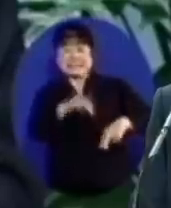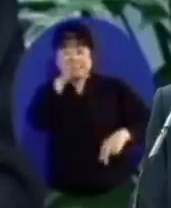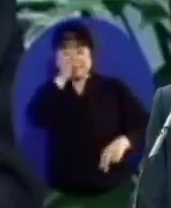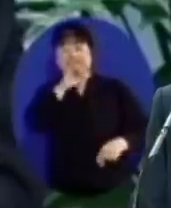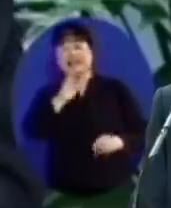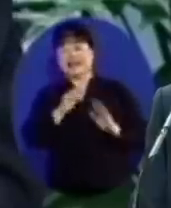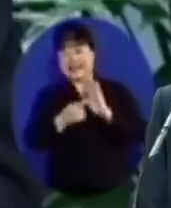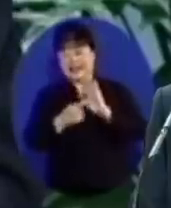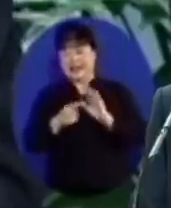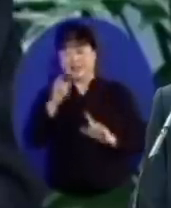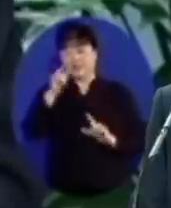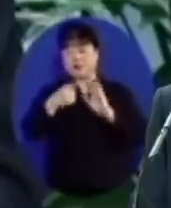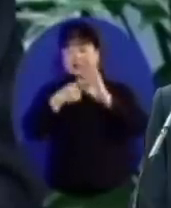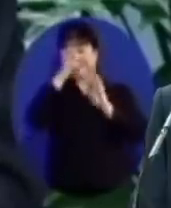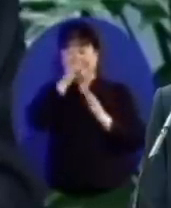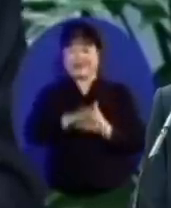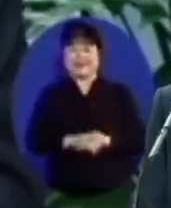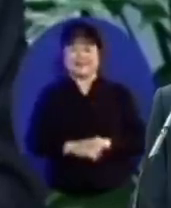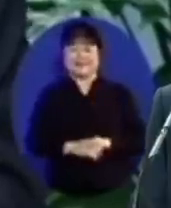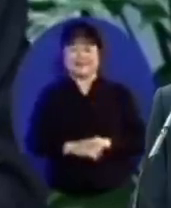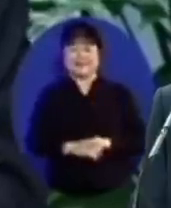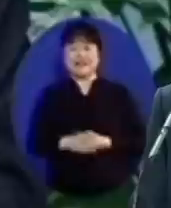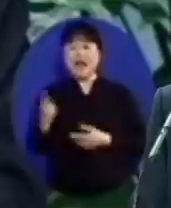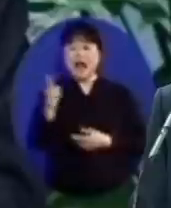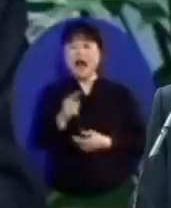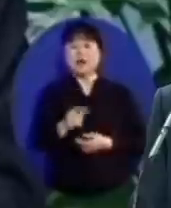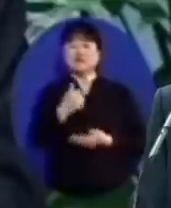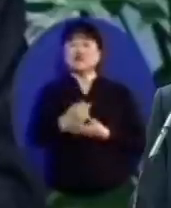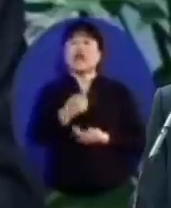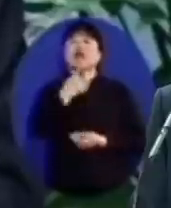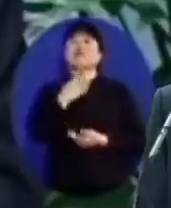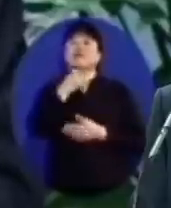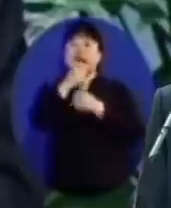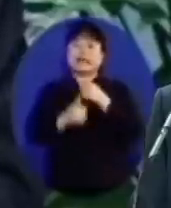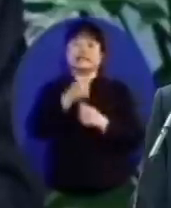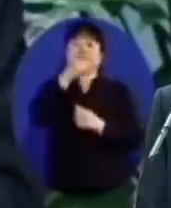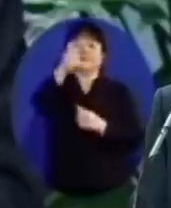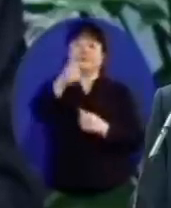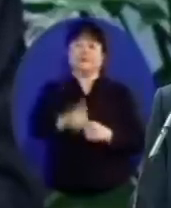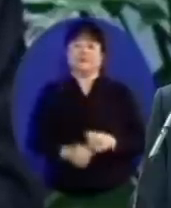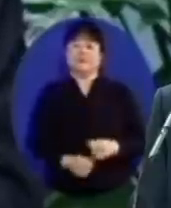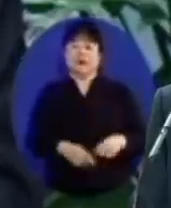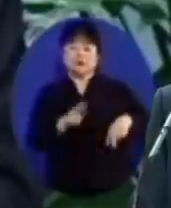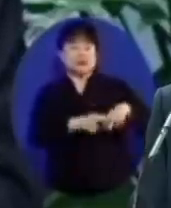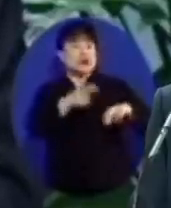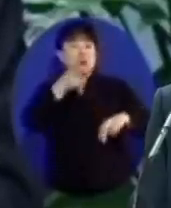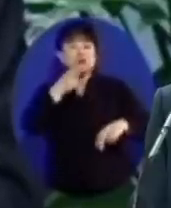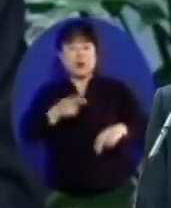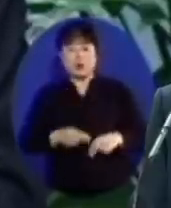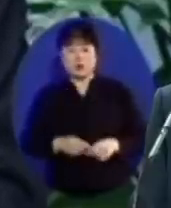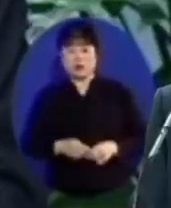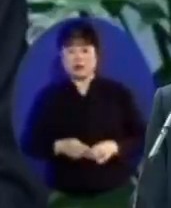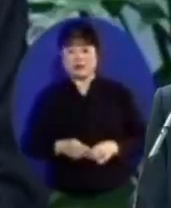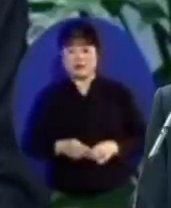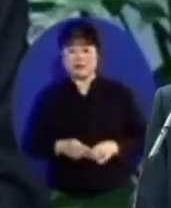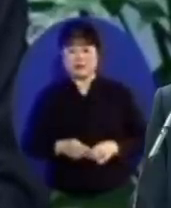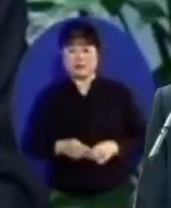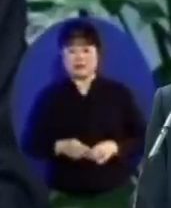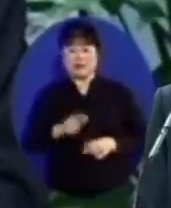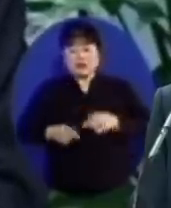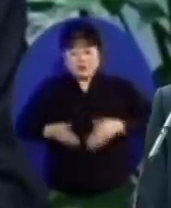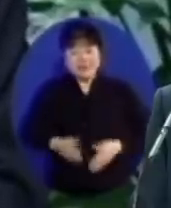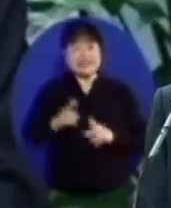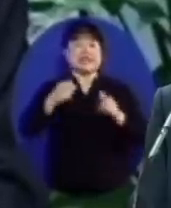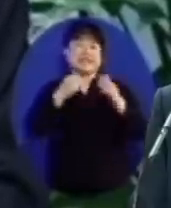조각은 꼭 있어야 되는 것입니다. 아무리 내가 죄를 지어도 하나님은 까딱도 안 하시더라. 중생하지